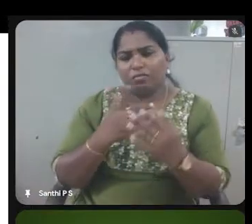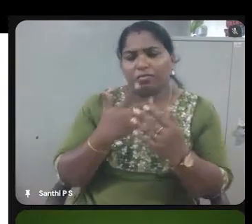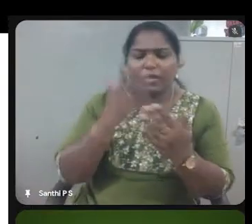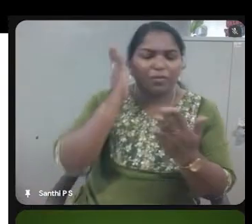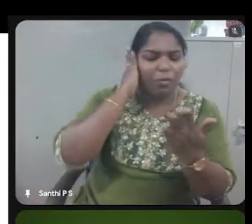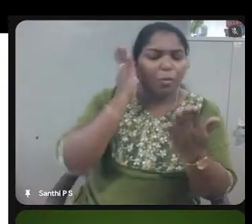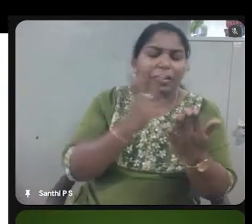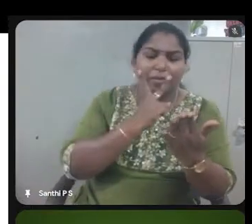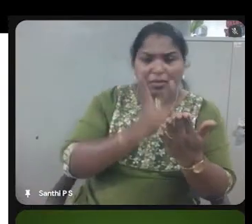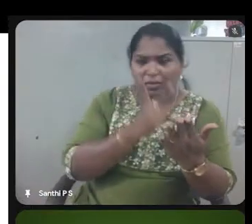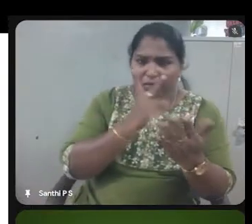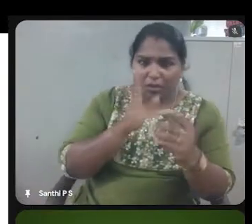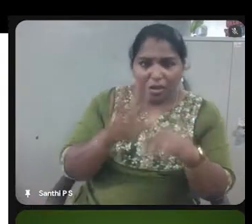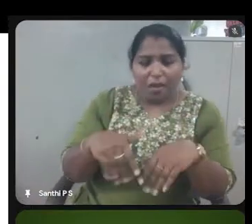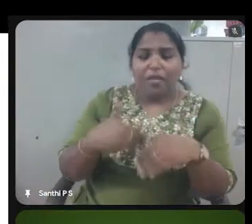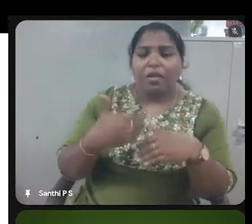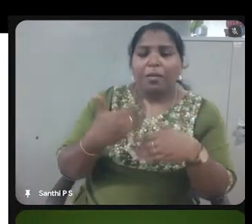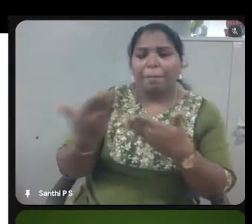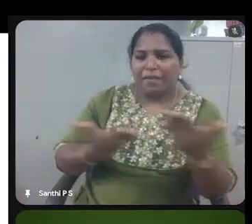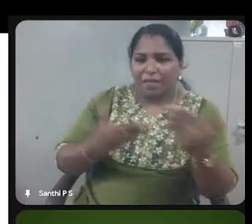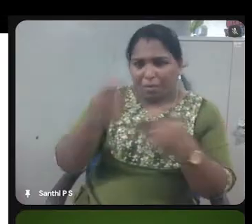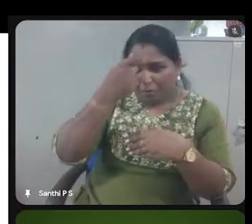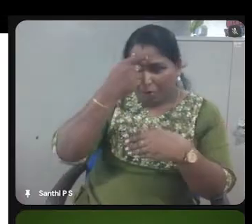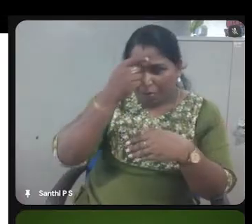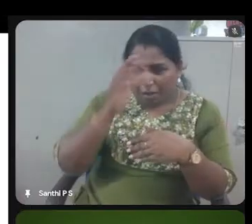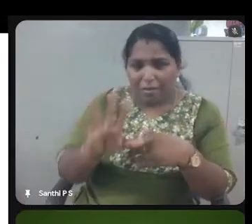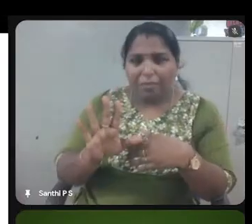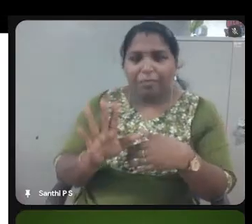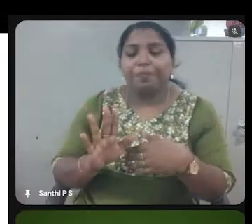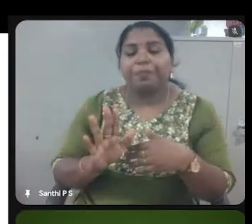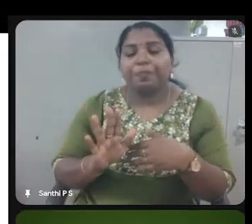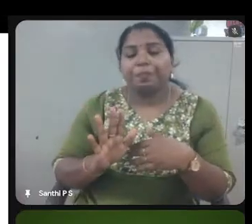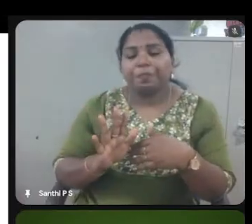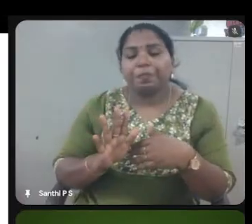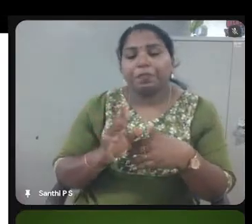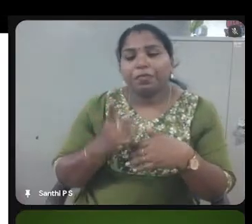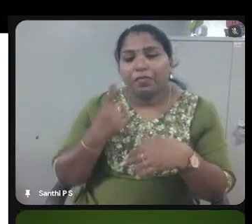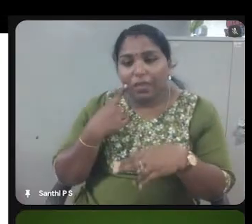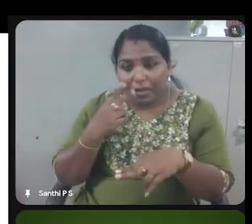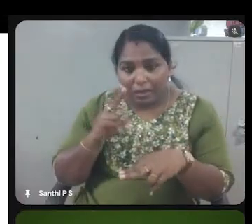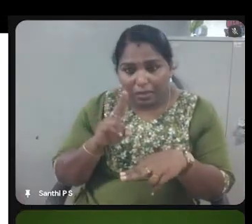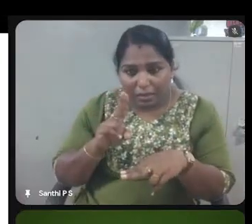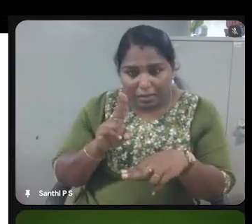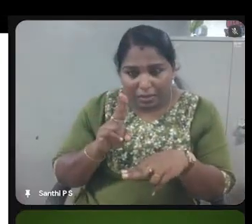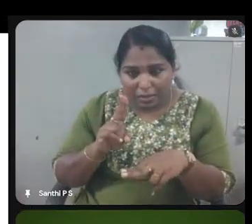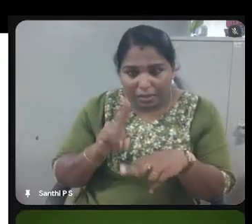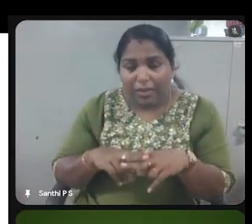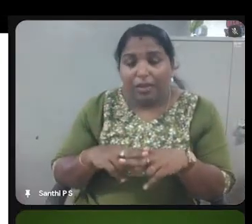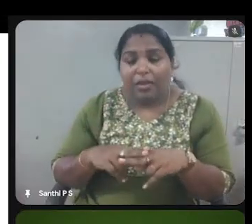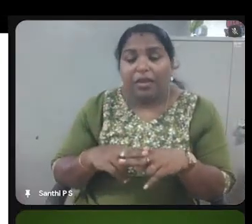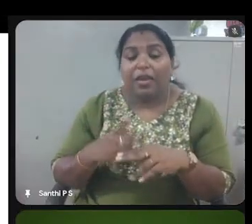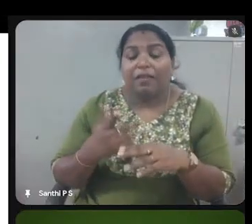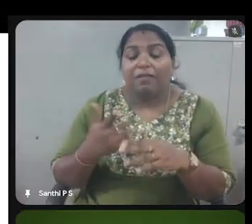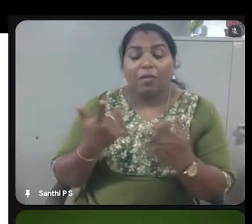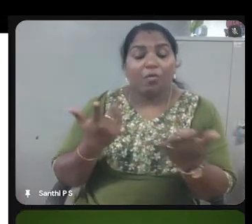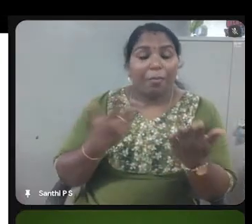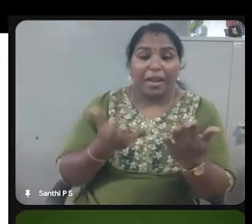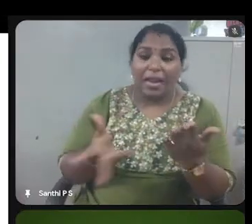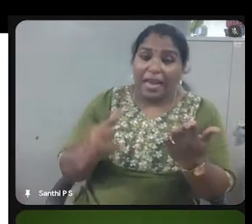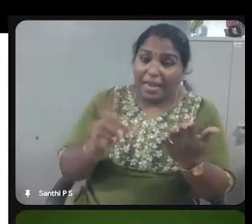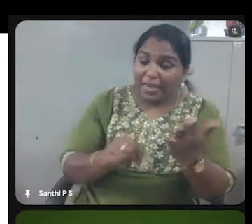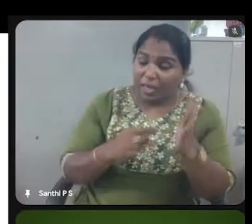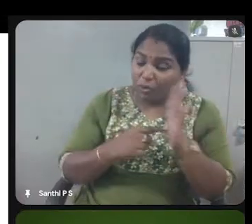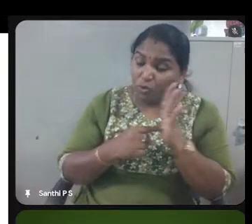തെറപ്പി എടുക്കുന്നുണ്ട്. അപ്പൊ ഈ സ്ക്രീൻ റീഇൻട്രൊഡ്യൂസ് ചെയ്യുമ്പോൾ ബിഹേവിയറൽ ഇഷ്യൂസ് വീണ്ടും വരുമോ?